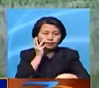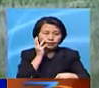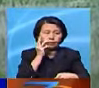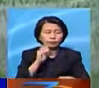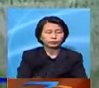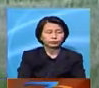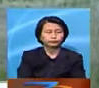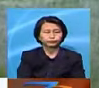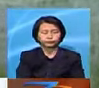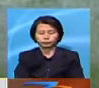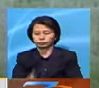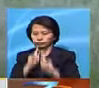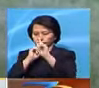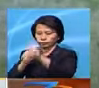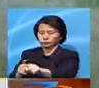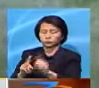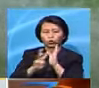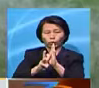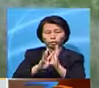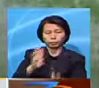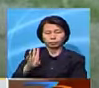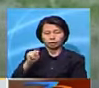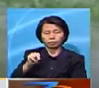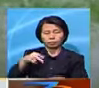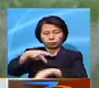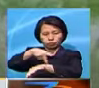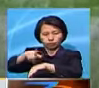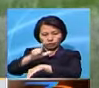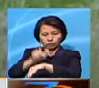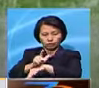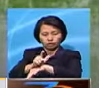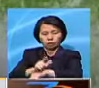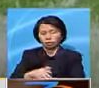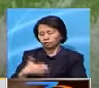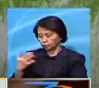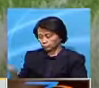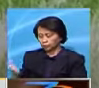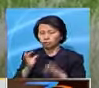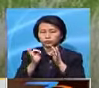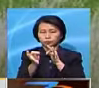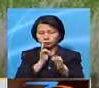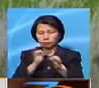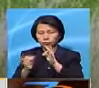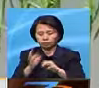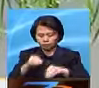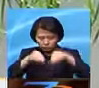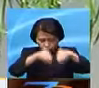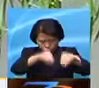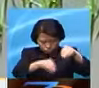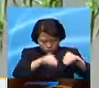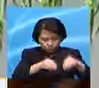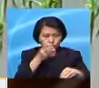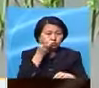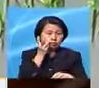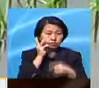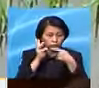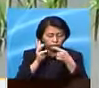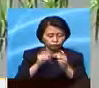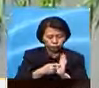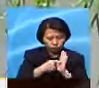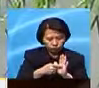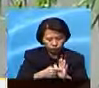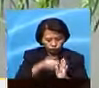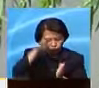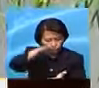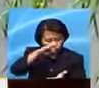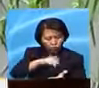Kedah menjawab soalan wakil BN Langkawi Datuk Nawawi Ahmad beliau menjelaskan hasil penanaman benih tersebut juga menunjukkan